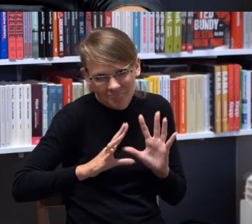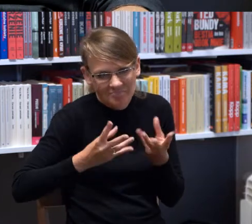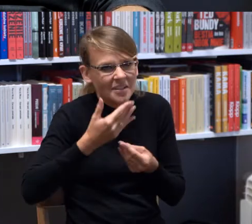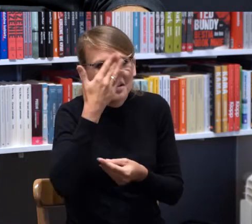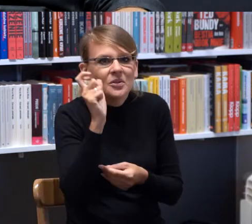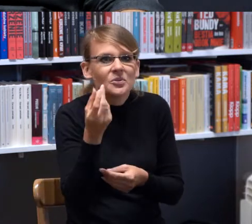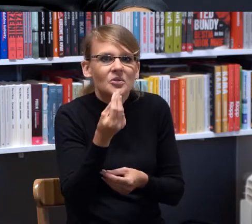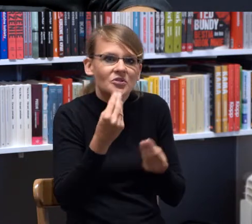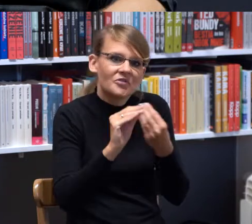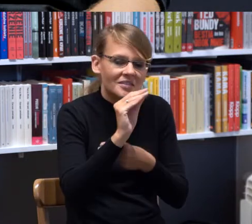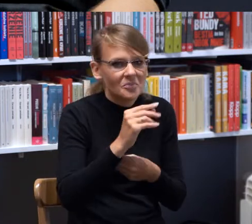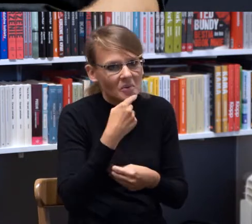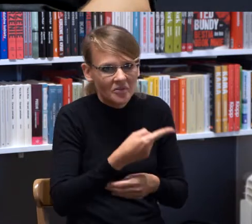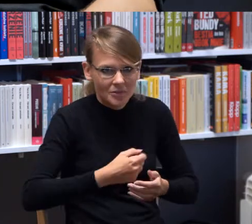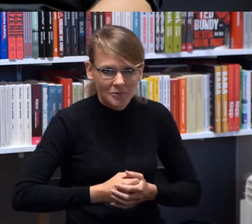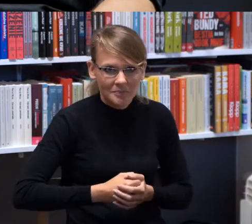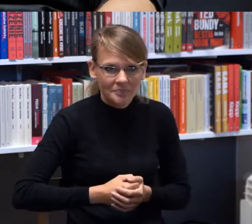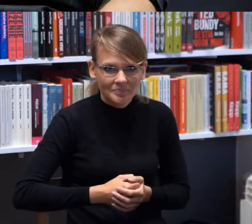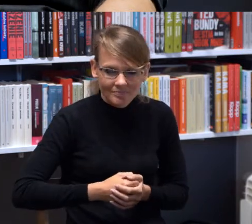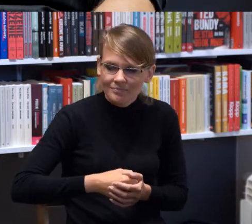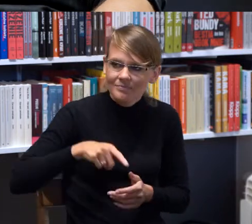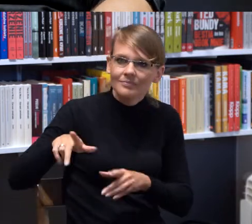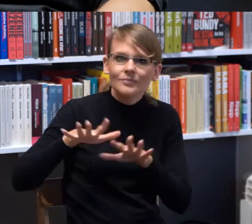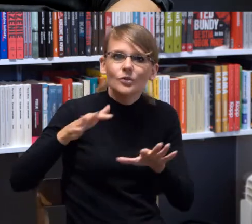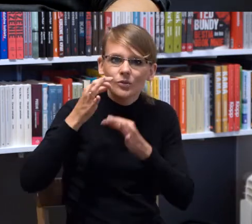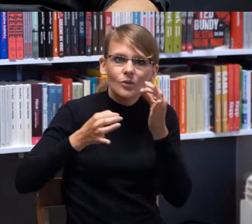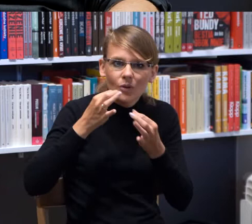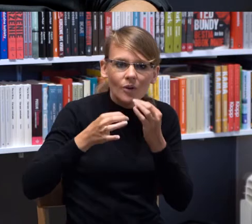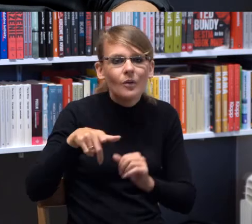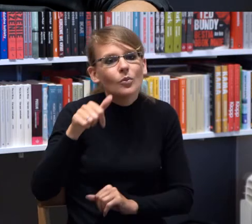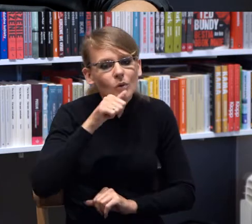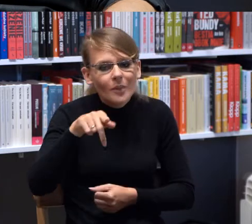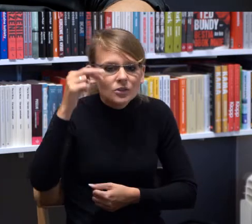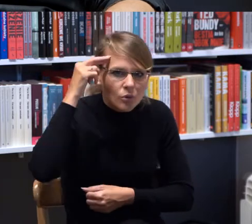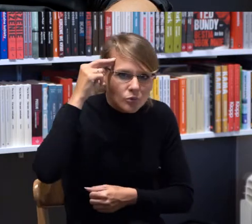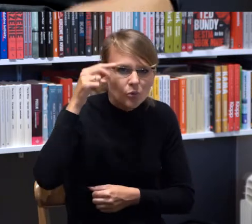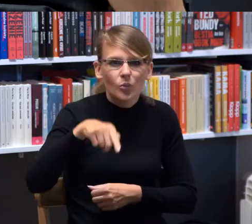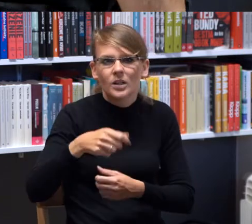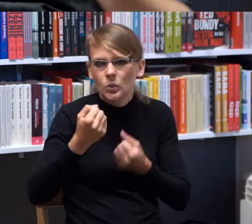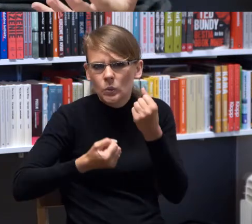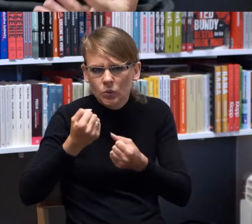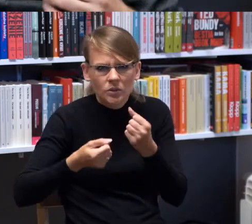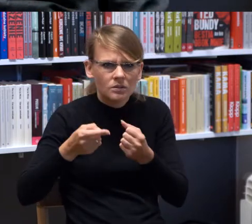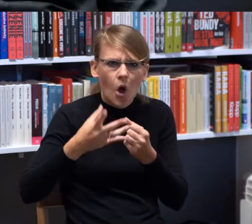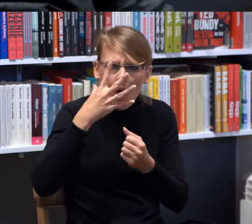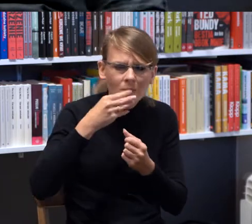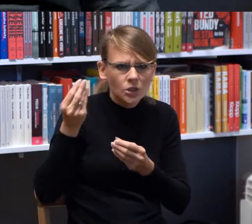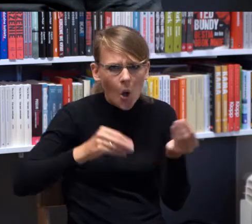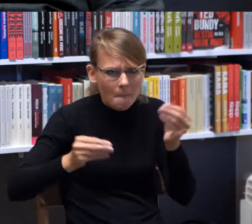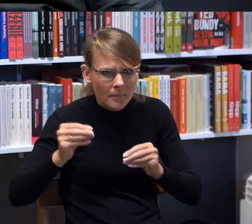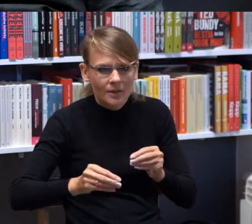wiem, co jeszcze mogłabym okay. więcej powiedzieć. Bo dużo mówisz o próbach zrozumienia tego i skomplikowania tego obrazu, ale